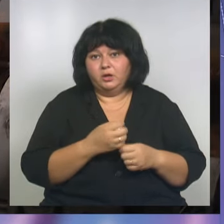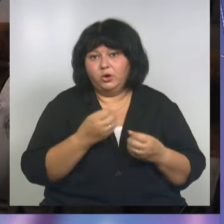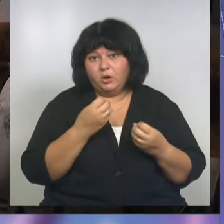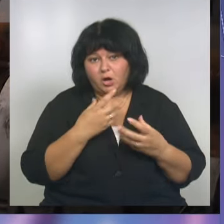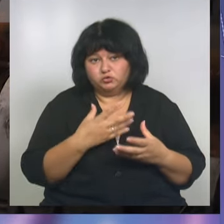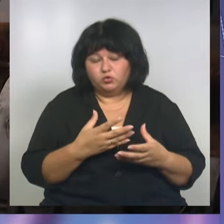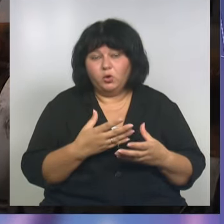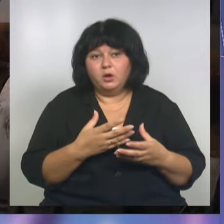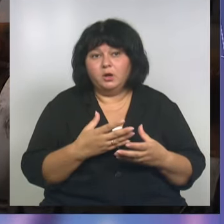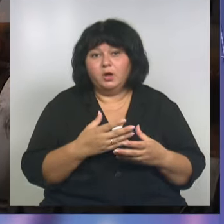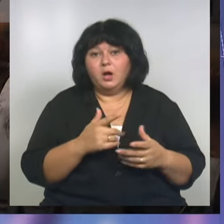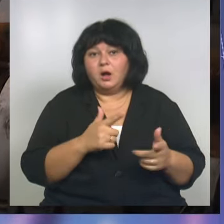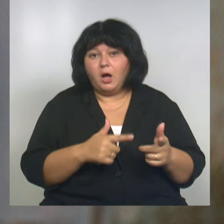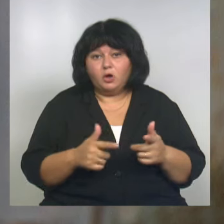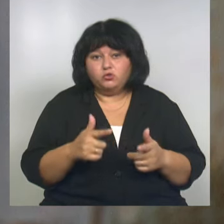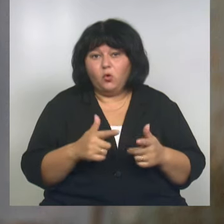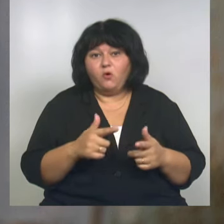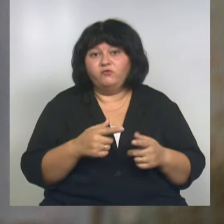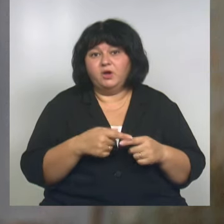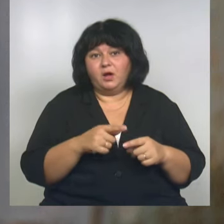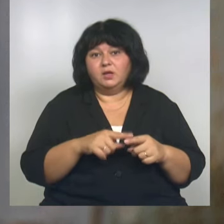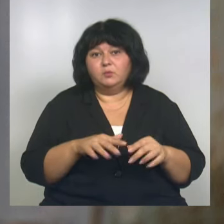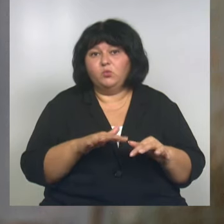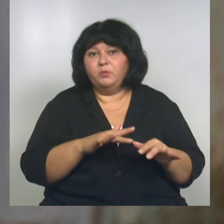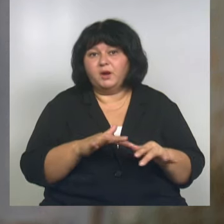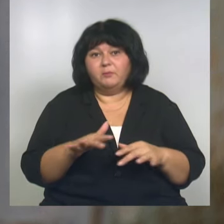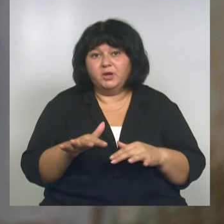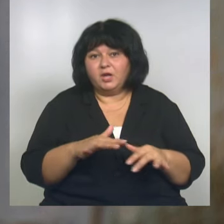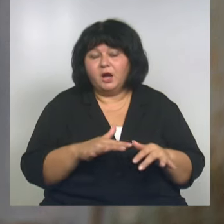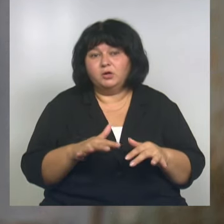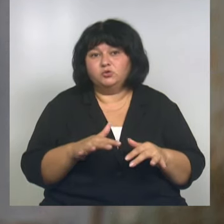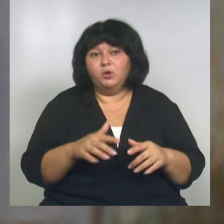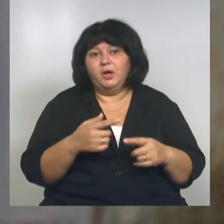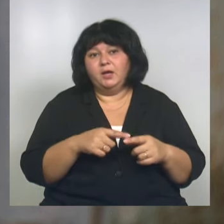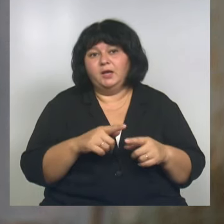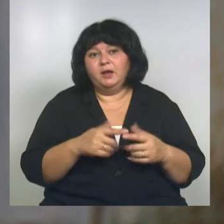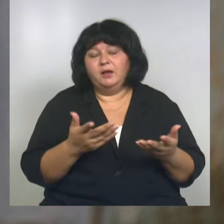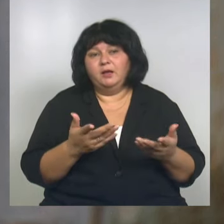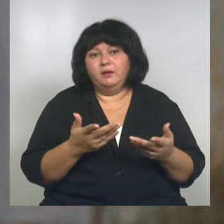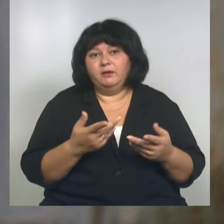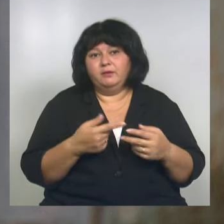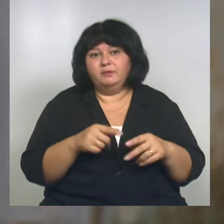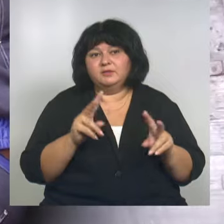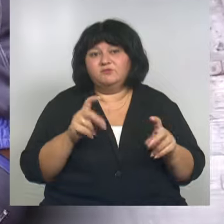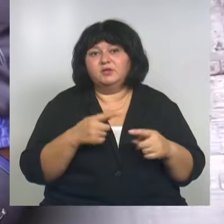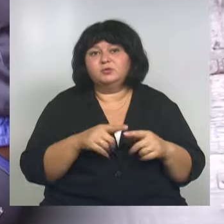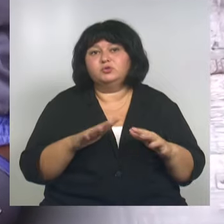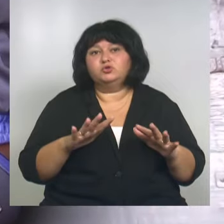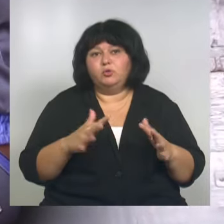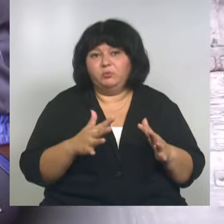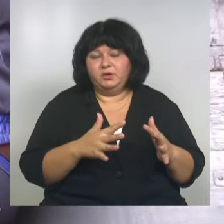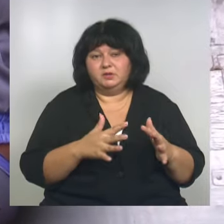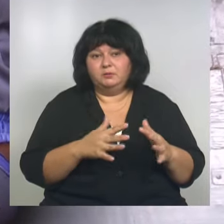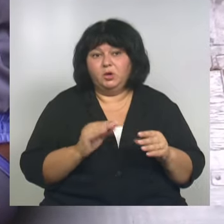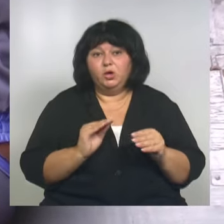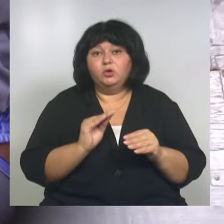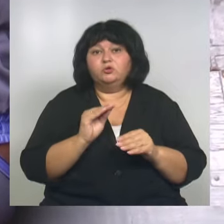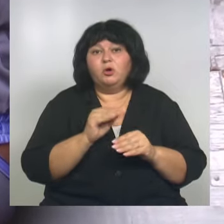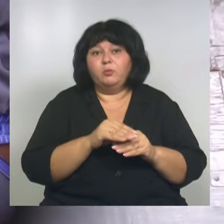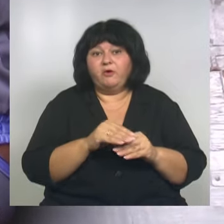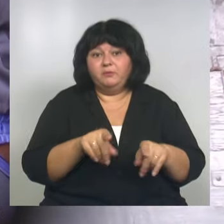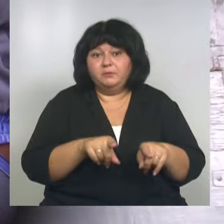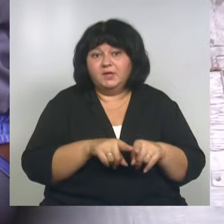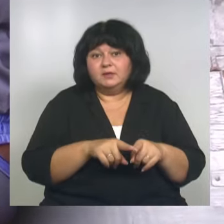хорошо, готовы к данному мероприятию, скажем так, или данным событиям. Добавим,